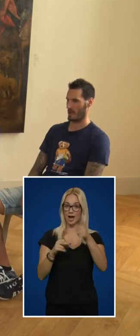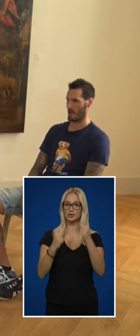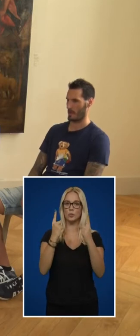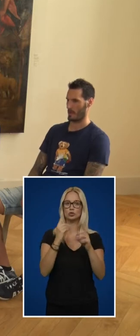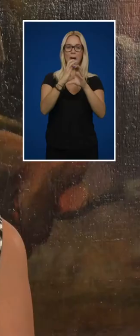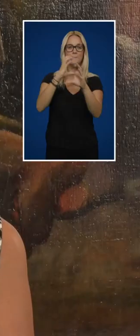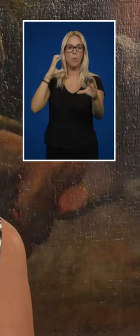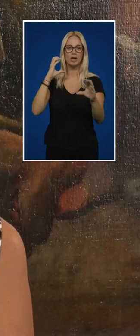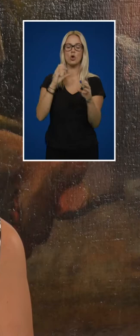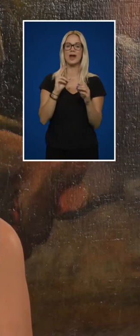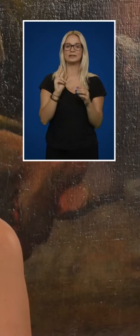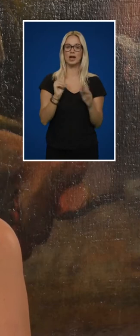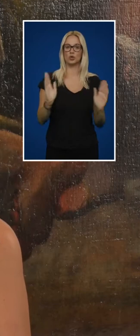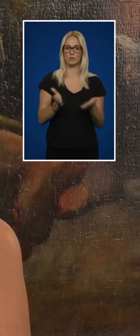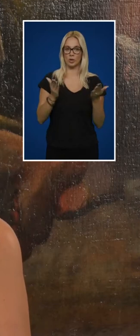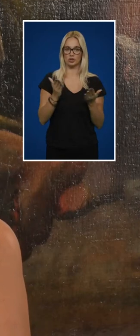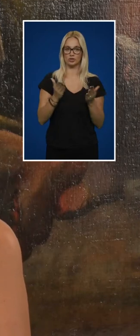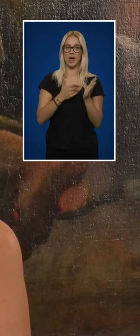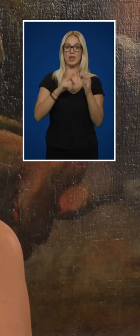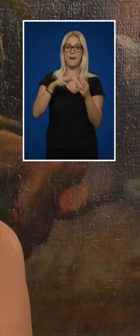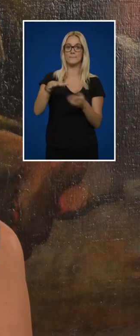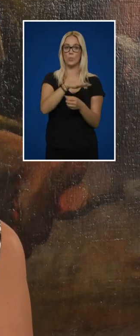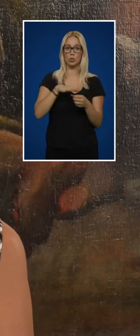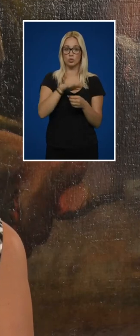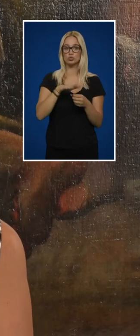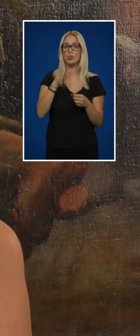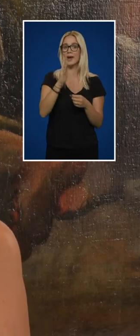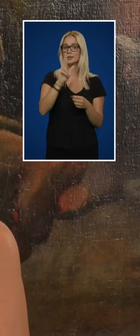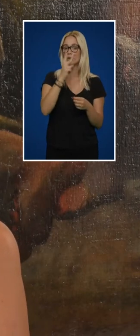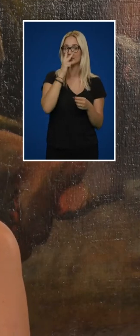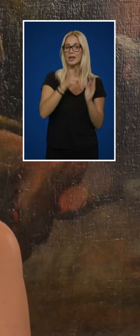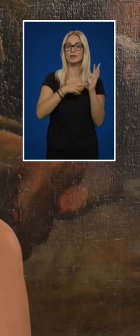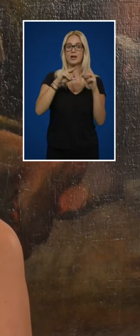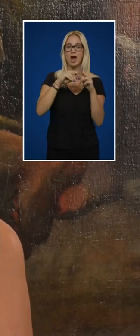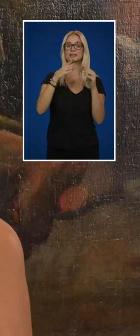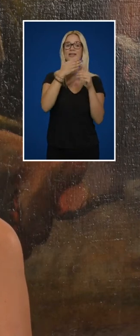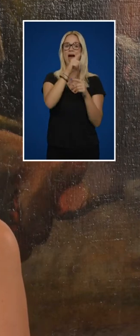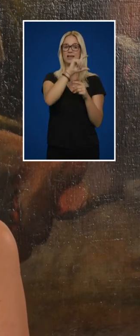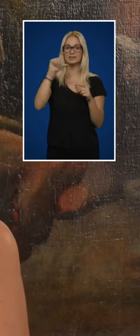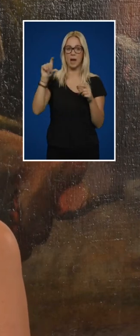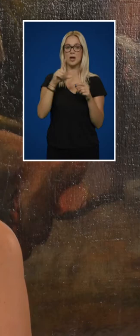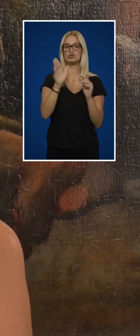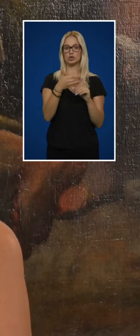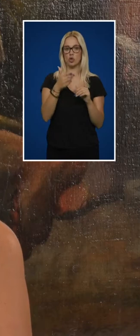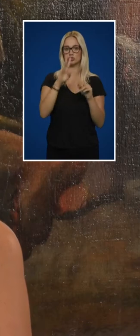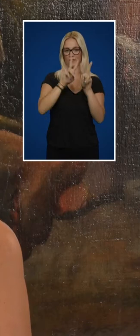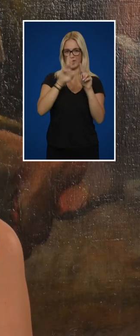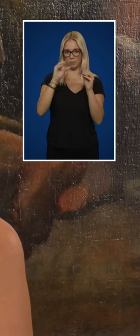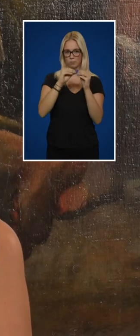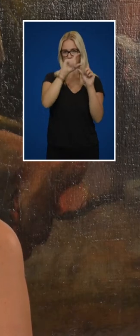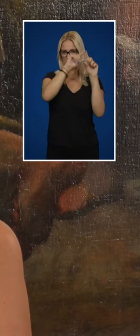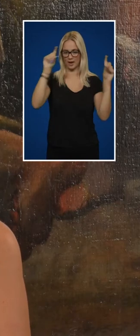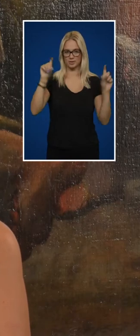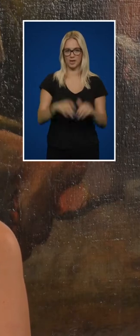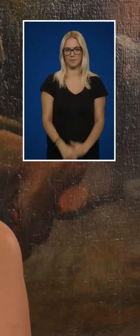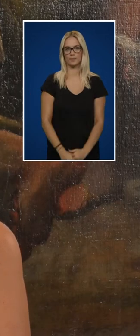Gaženica, a postoji i treće mobilno reciklažno dvorište koje se na pojedinim područjima grada postavlja prema utvrđenom rasporedu koji